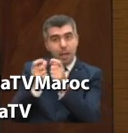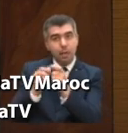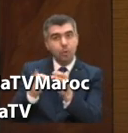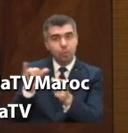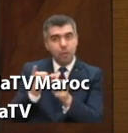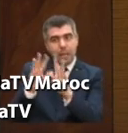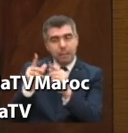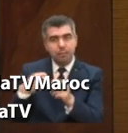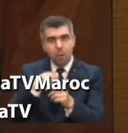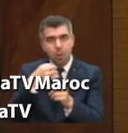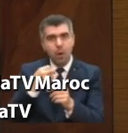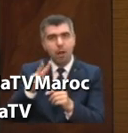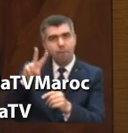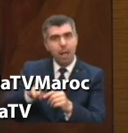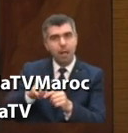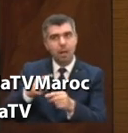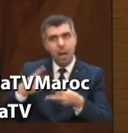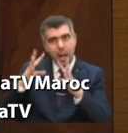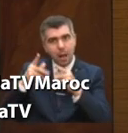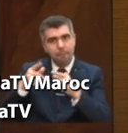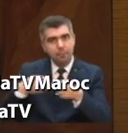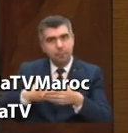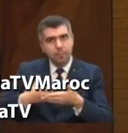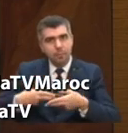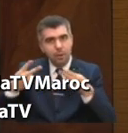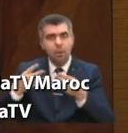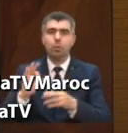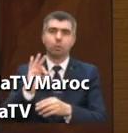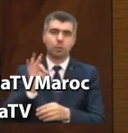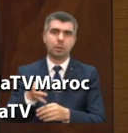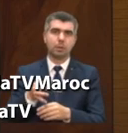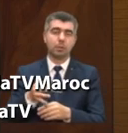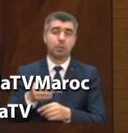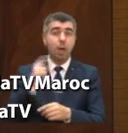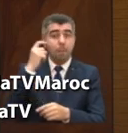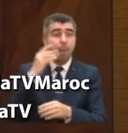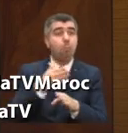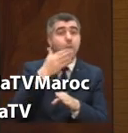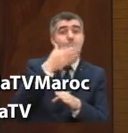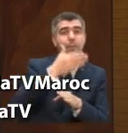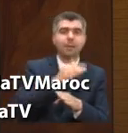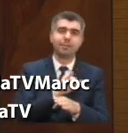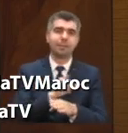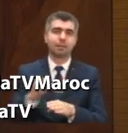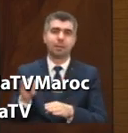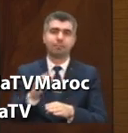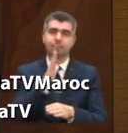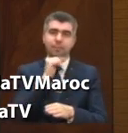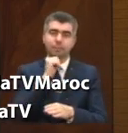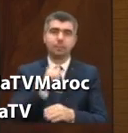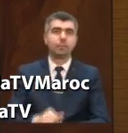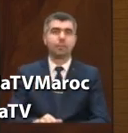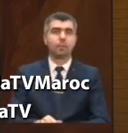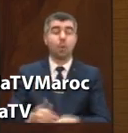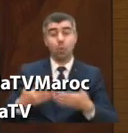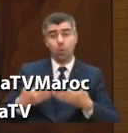التوقف الكلي على هذه المقاولات ما بعد الجائحة ما يقدر حتى واحد يقوله. لأن صحيح